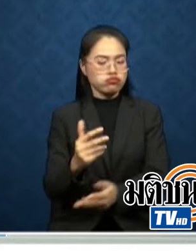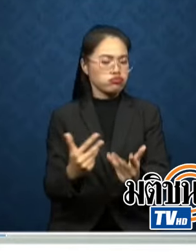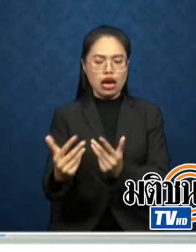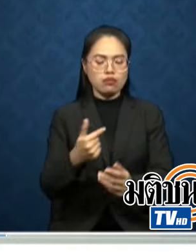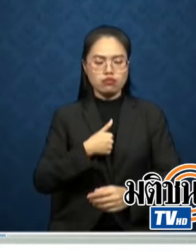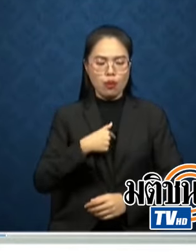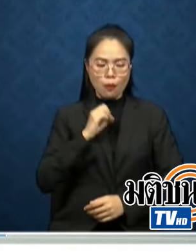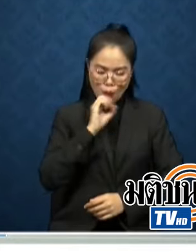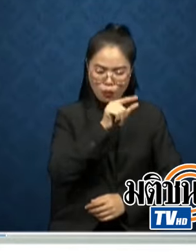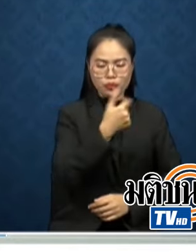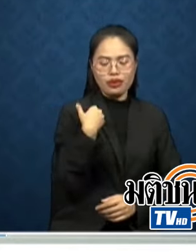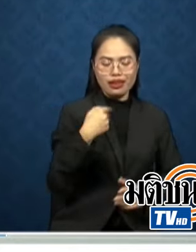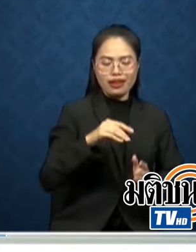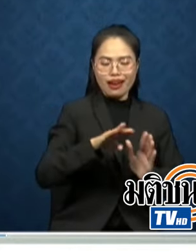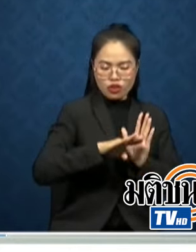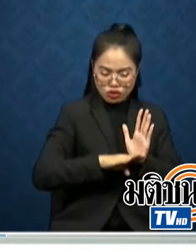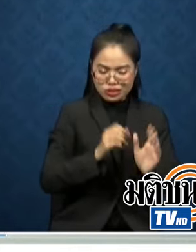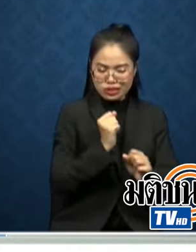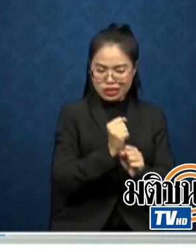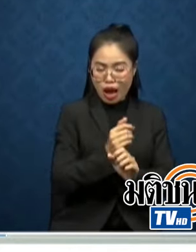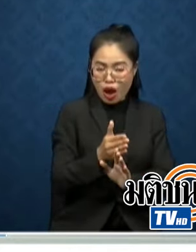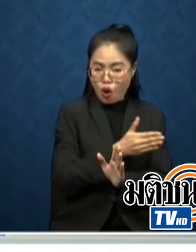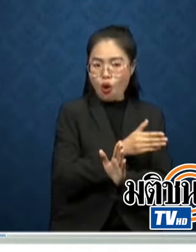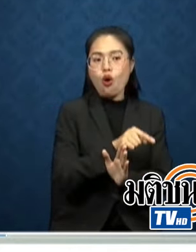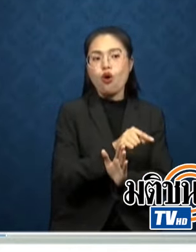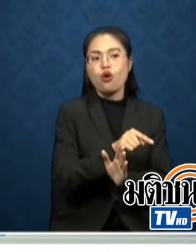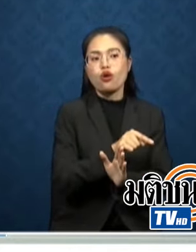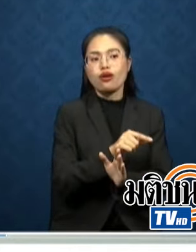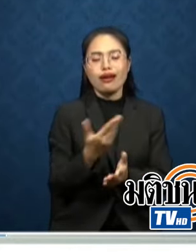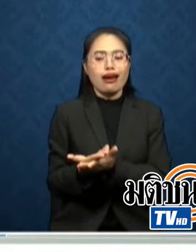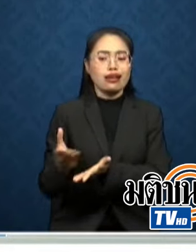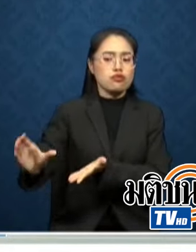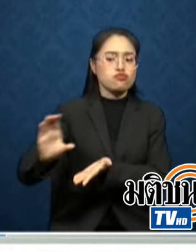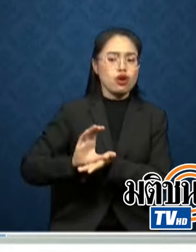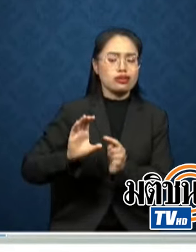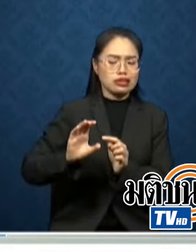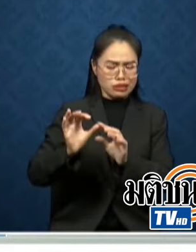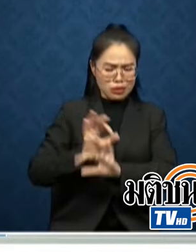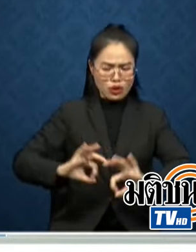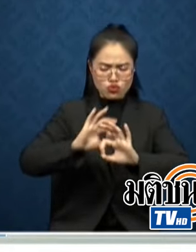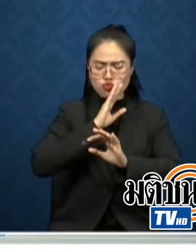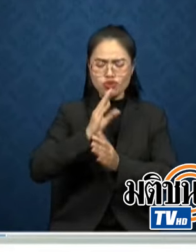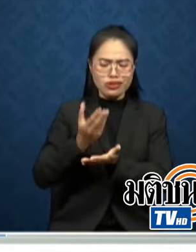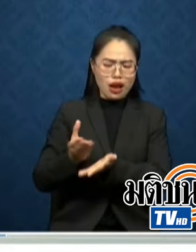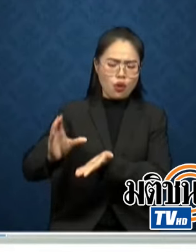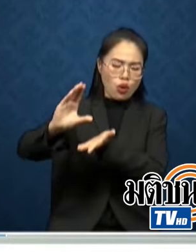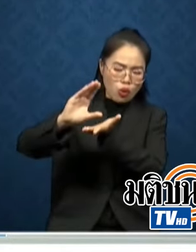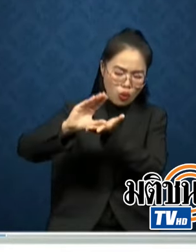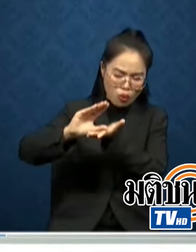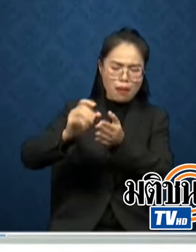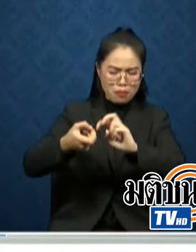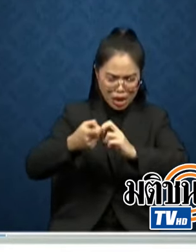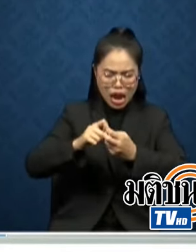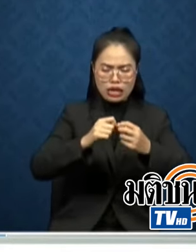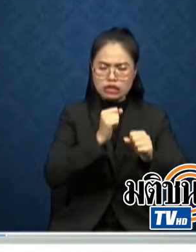าเป็นเรื่องของงบประมาณที่ทำให้ช่วยเหลือไม่ได้แต่งบประมาณเป็นตัวนึงที่เป็นขีดจำกัดในการที่เราไม่สามารถผลักดันได้เต็ม